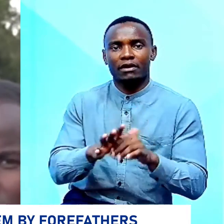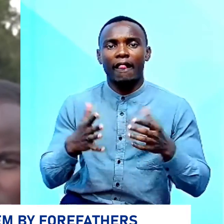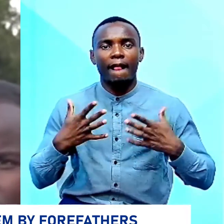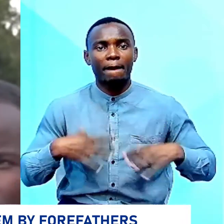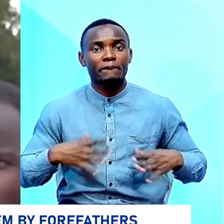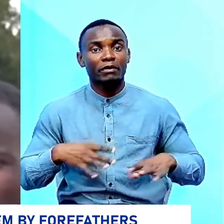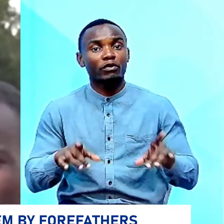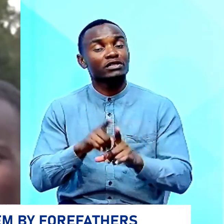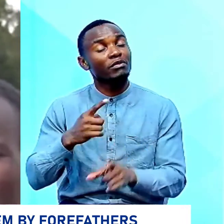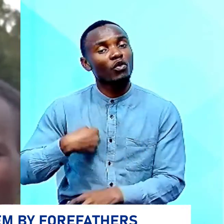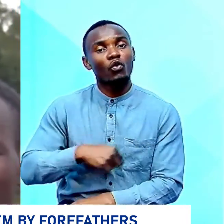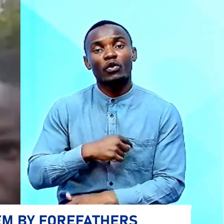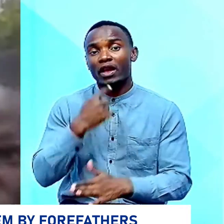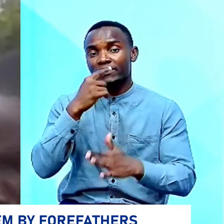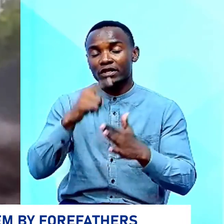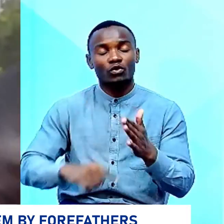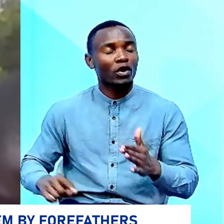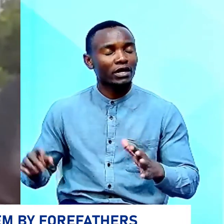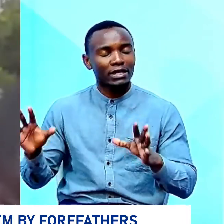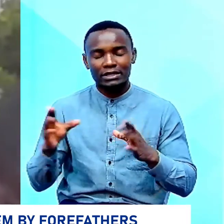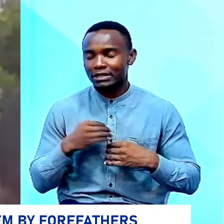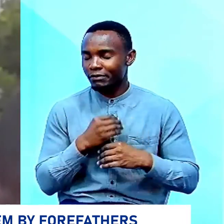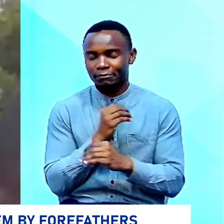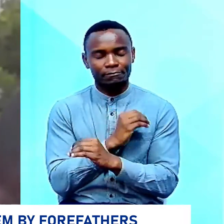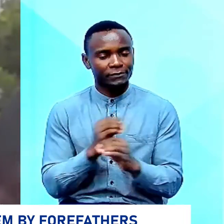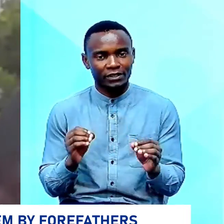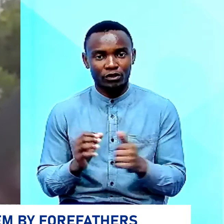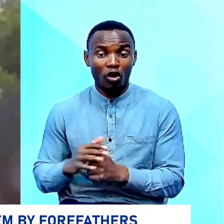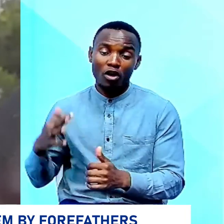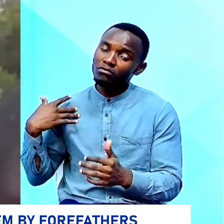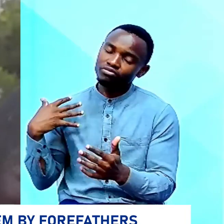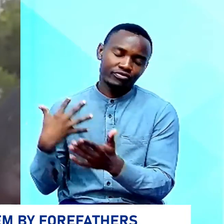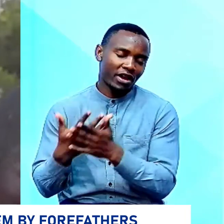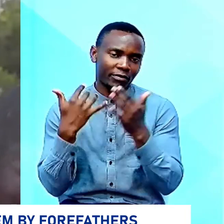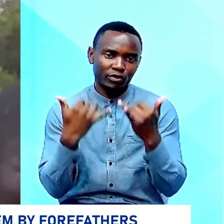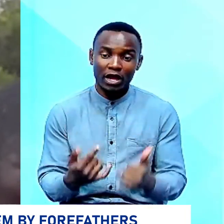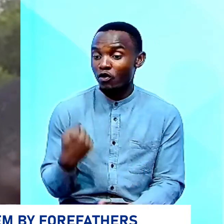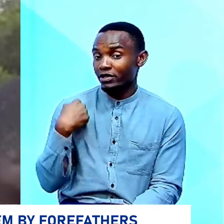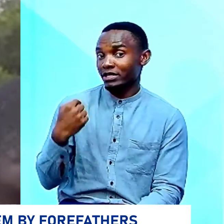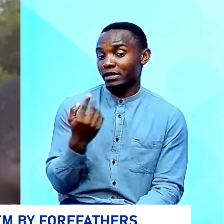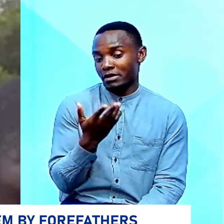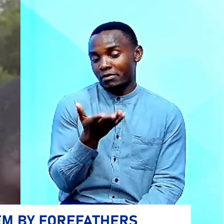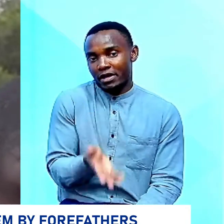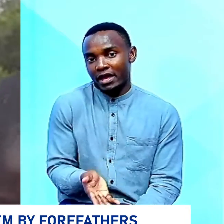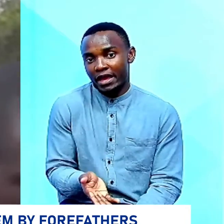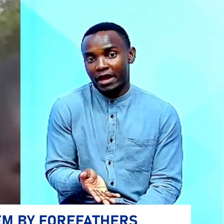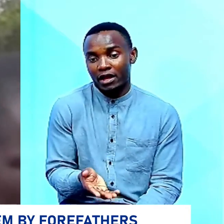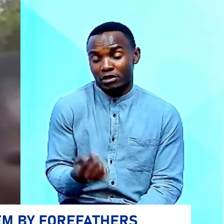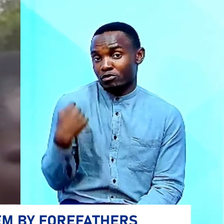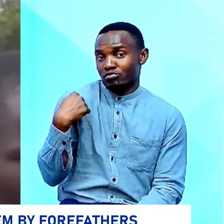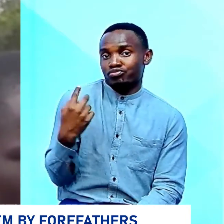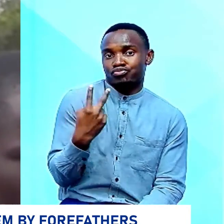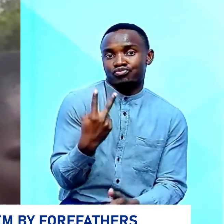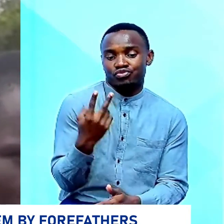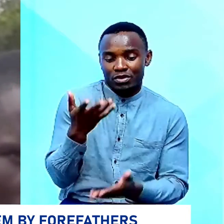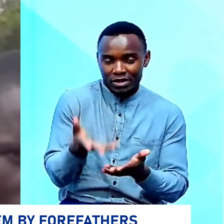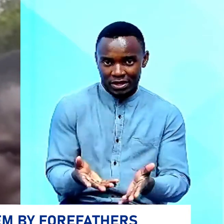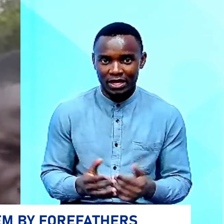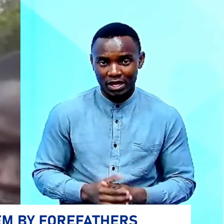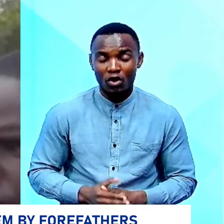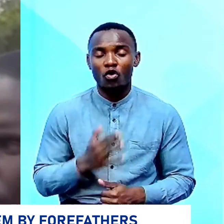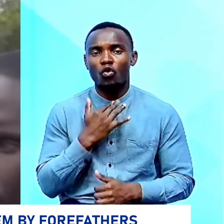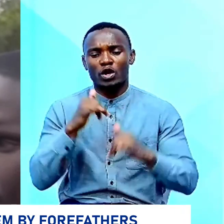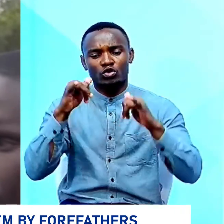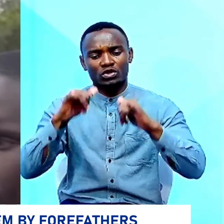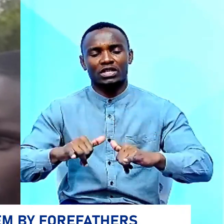tumesema hatutakubali. Mpaka sasa hivi, jana walikuwa hapa, juzi walikuwa hapa, wanataka kuweka kambi hapa